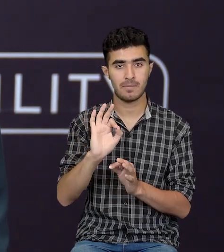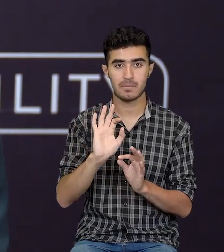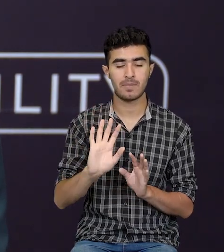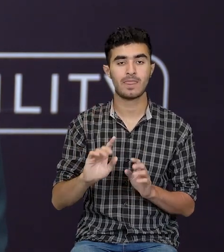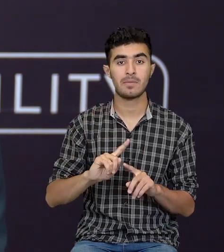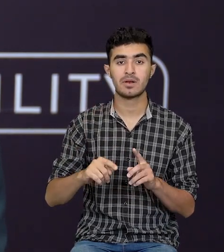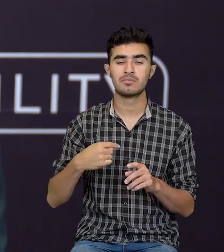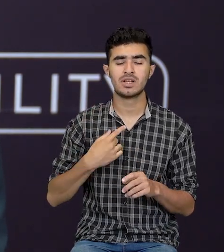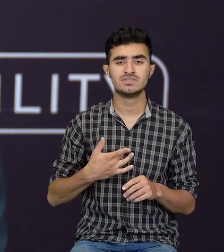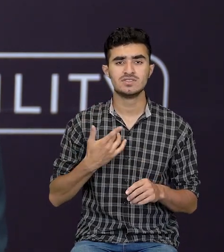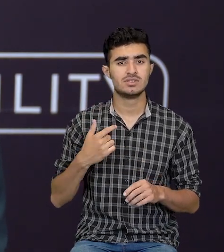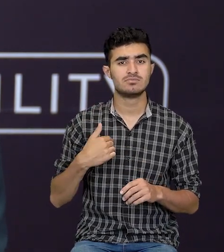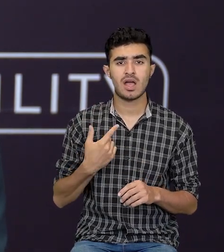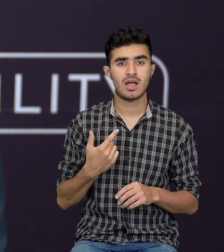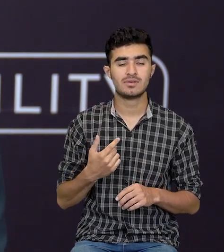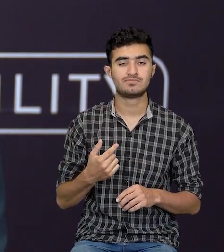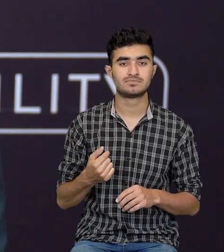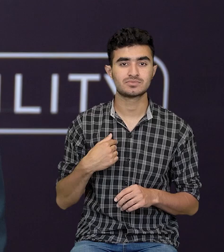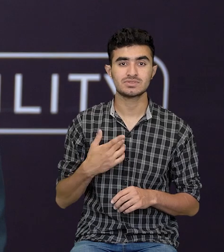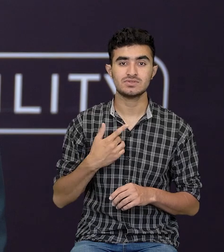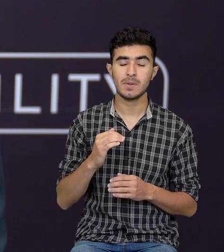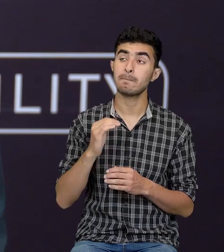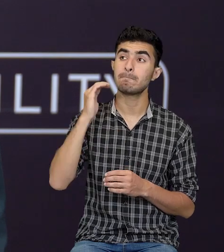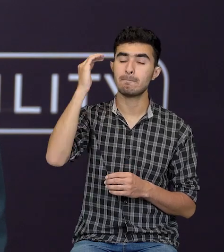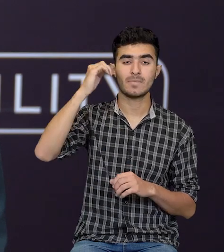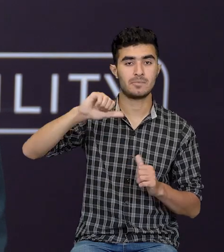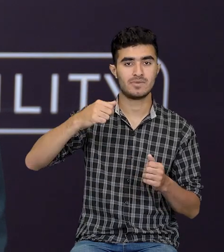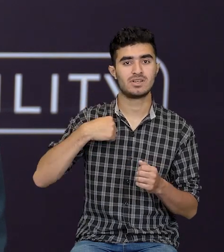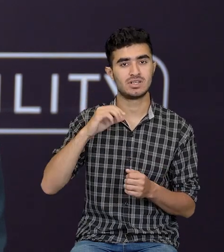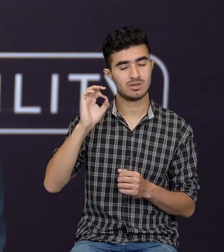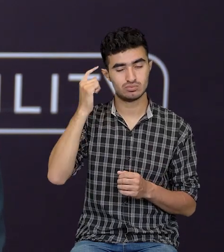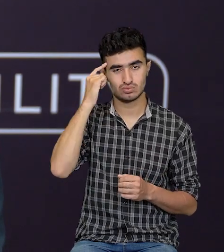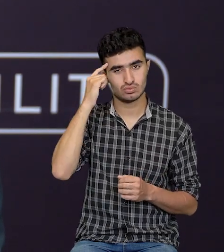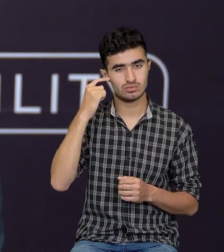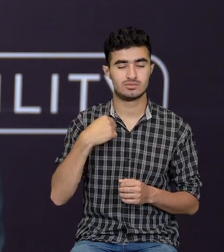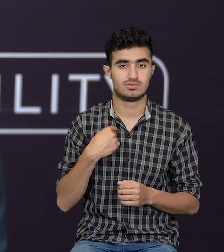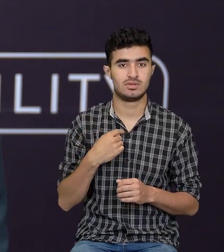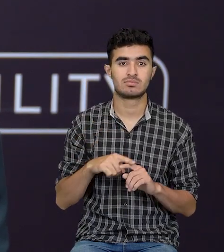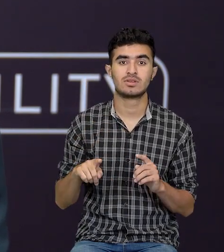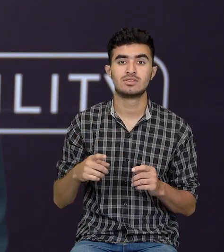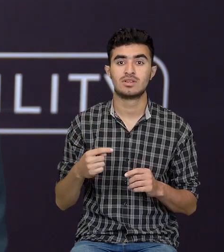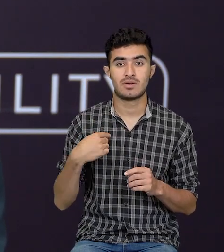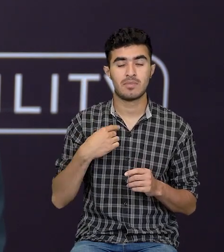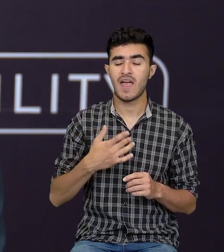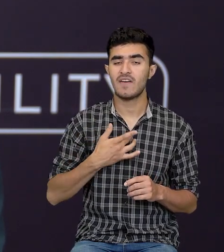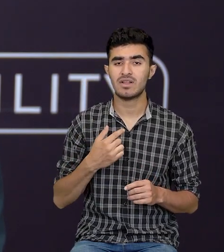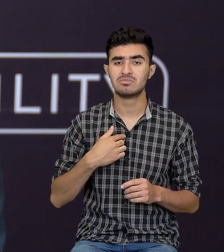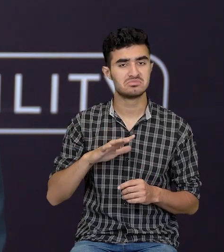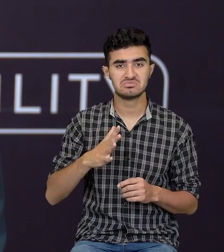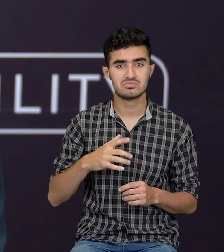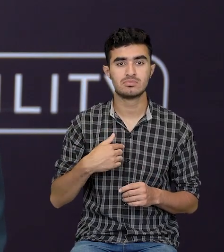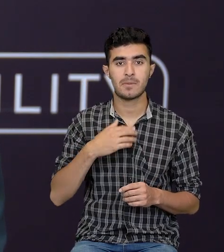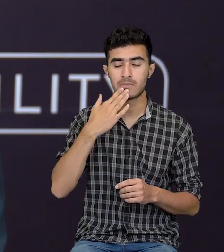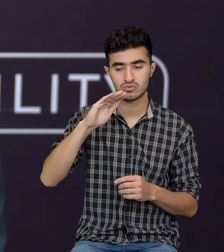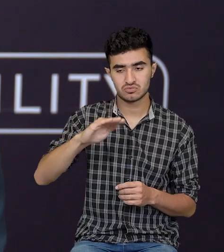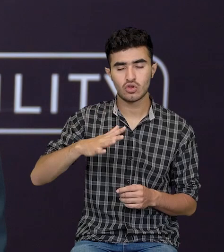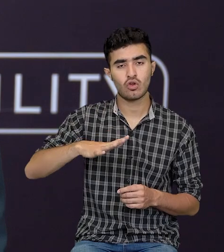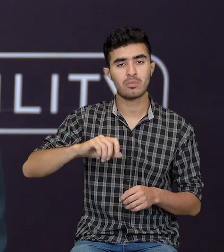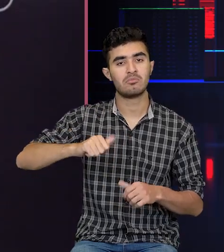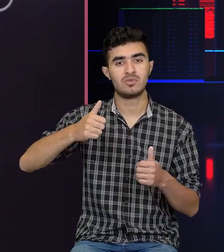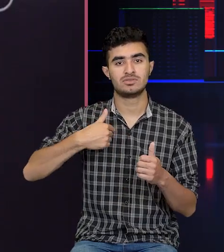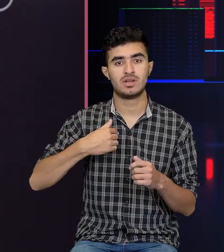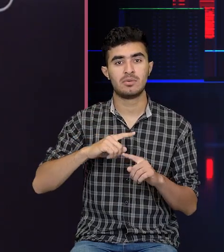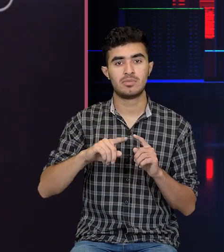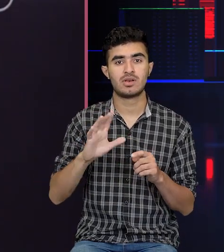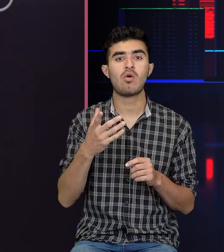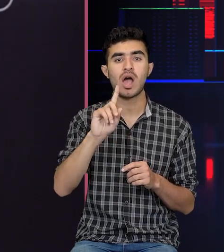जीतूंगा। जब 147 ब्रेक की तो ब्रेक करने के बाद मैं वो मैच हार गया, क्वार्टर फाइनल। तो बहुत से लोगों ने